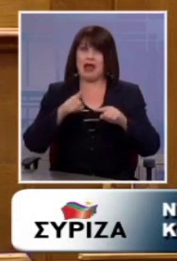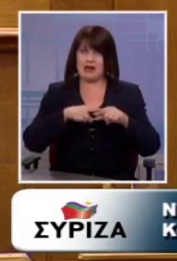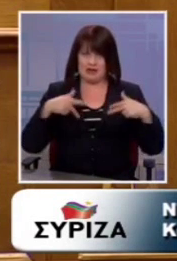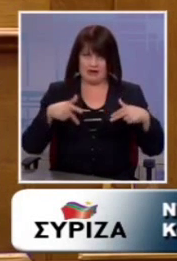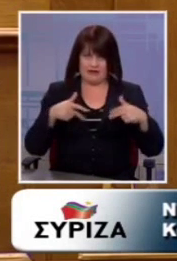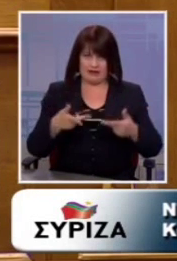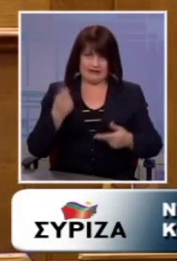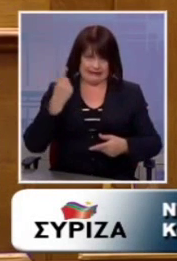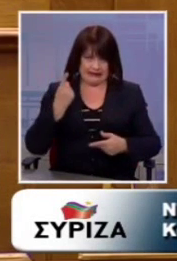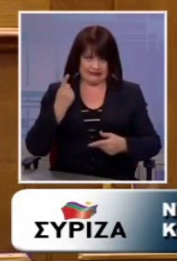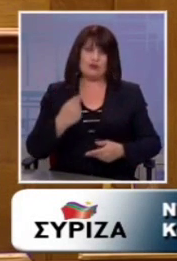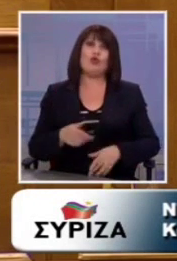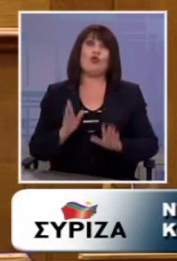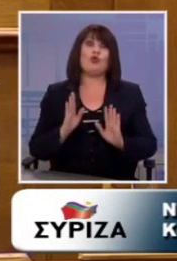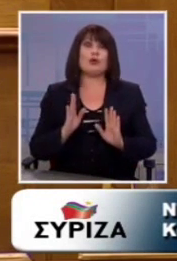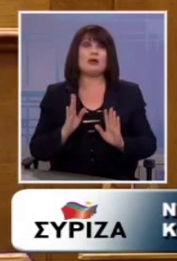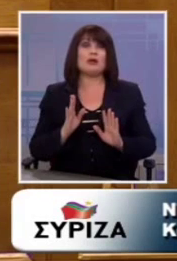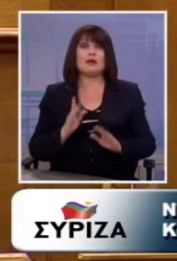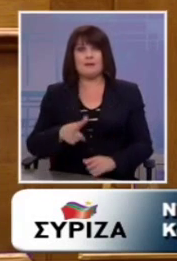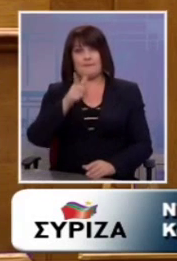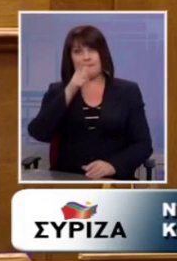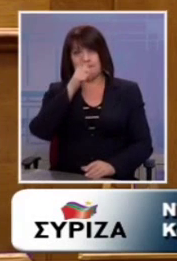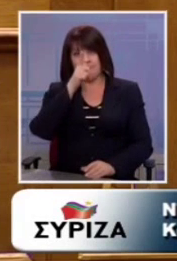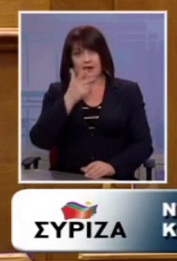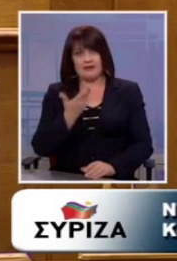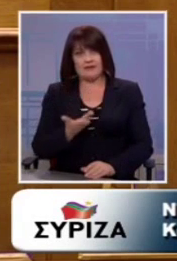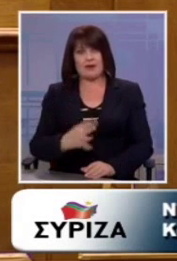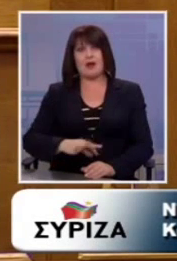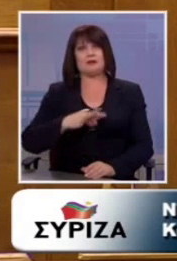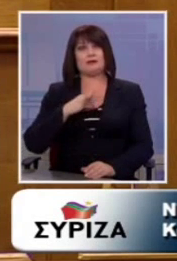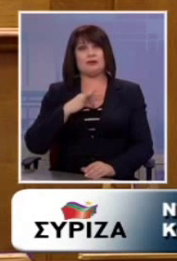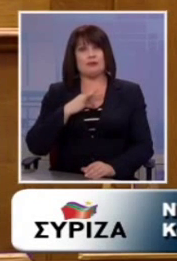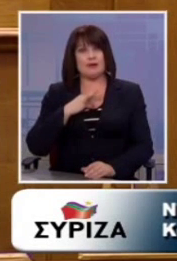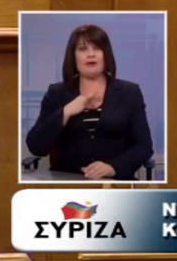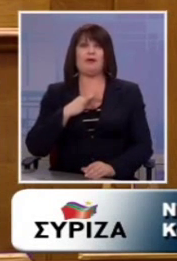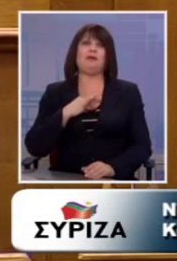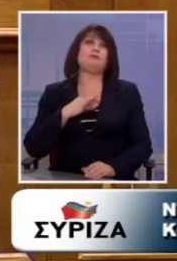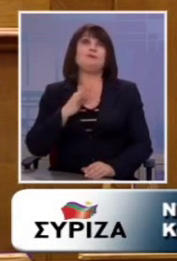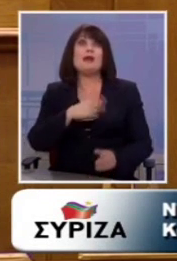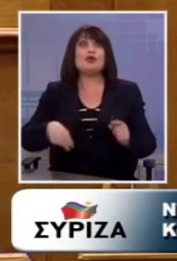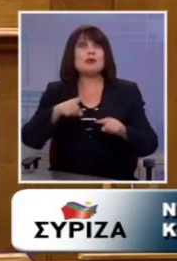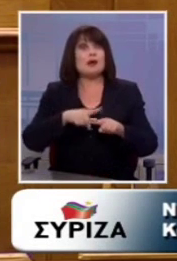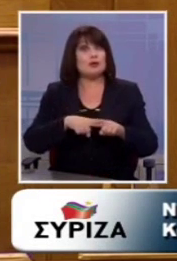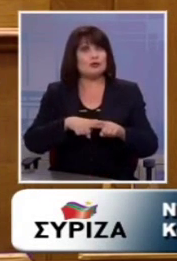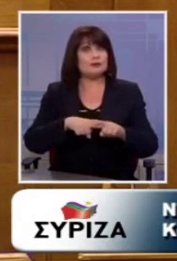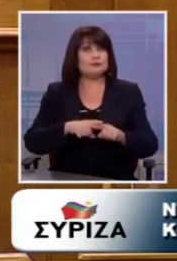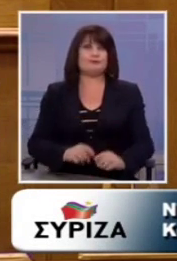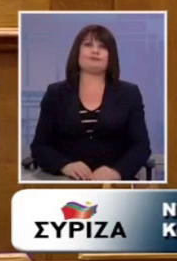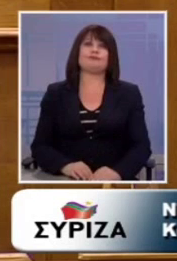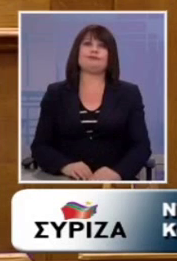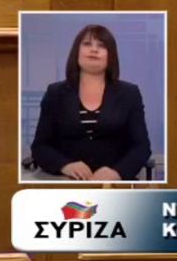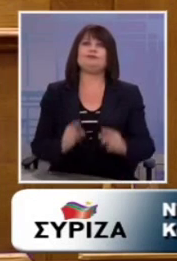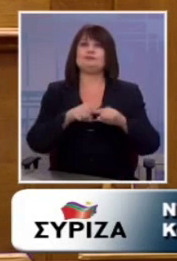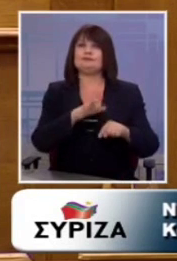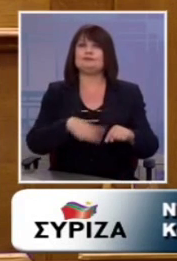κυβέρνηση. Κρίνεται η υπερηφάνεια, η αξιοπρέπεια ενός ολόκληρου λαού, ο οποίος